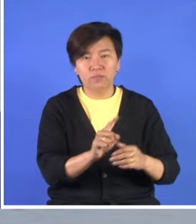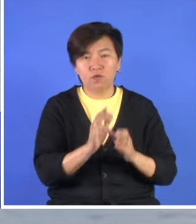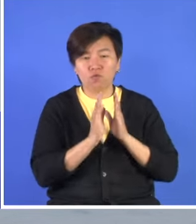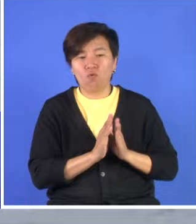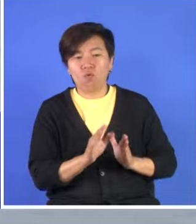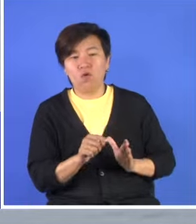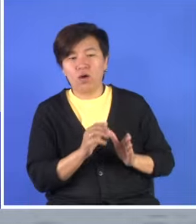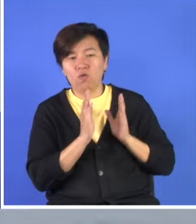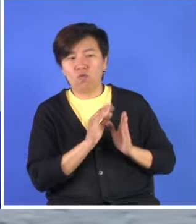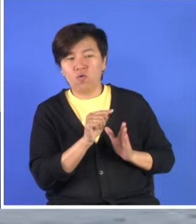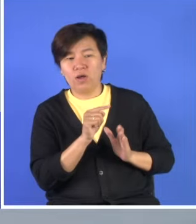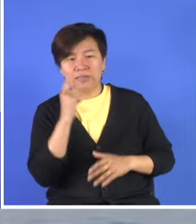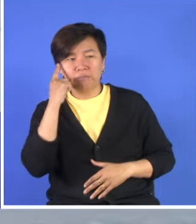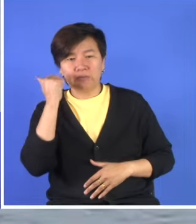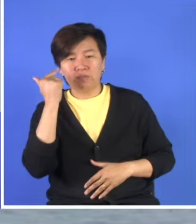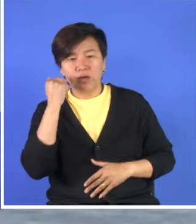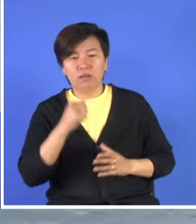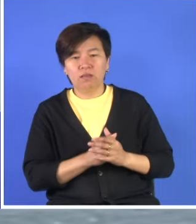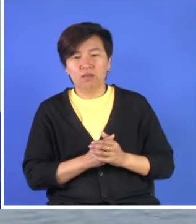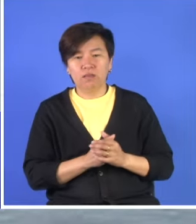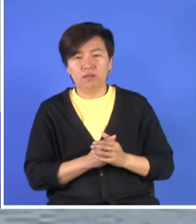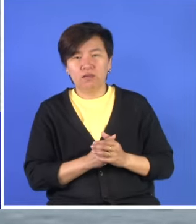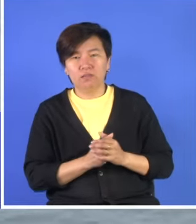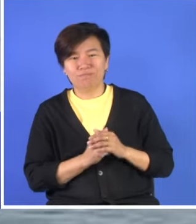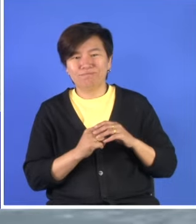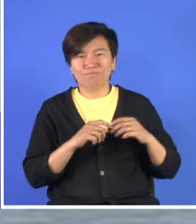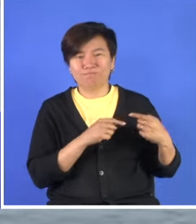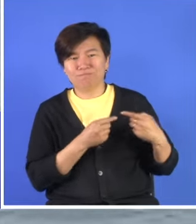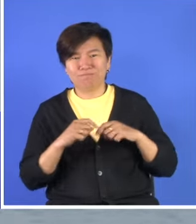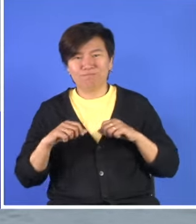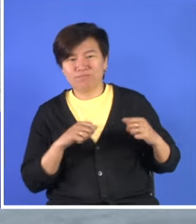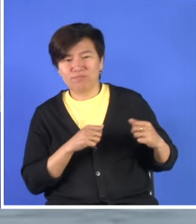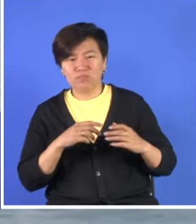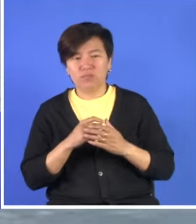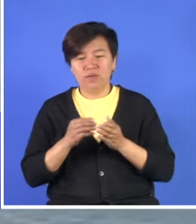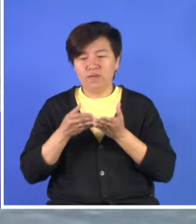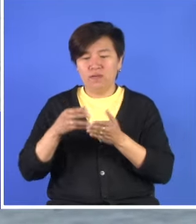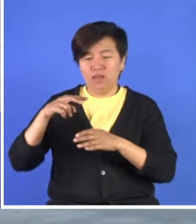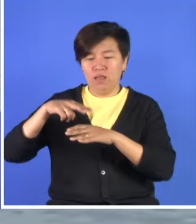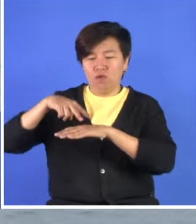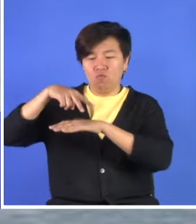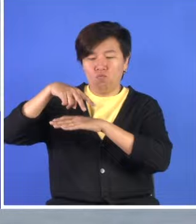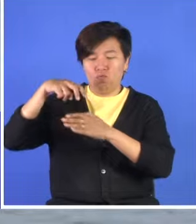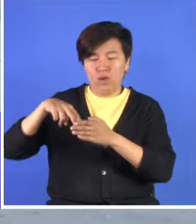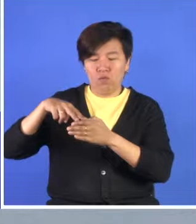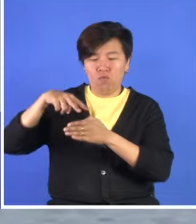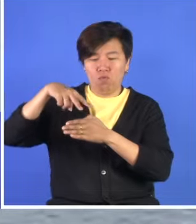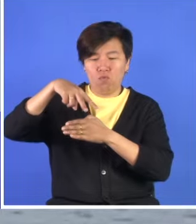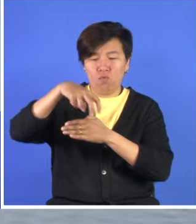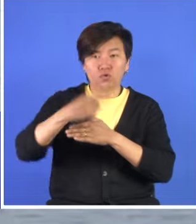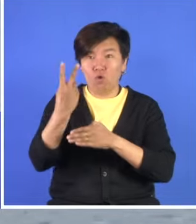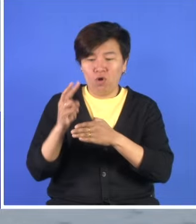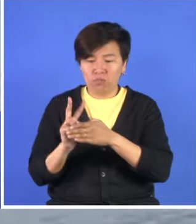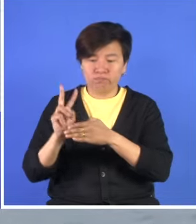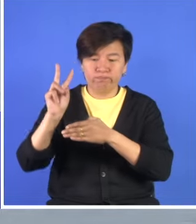และก็ลูกเรือเนี่ยใช้ความสามารถนะครับในการต่อสู้และก็กระโดดลงจากเรือหนีไปได้ว่าอย่างนั้นหนีไปได้นะครับ